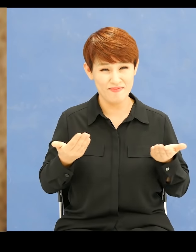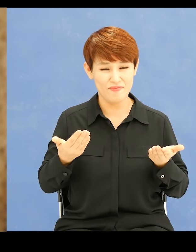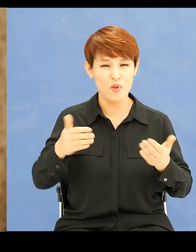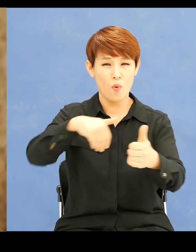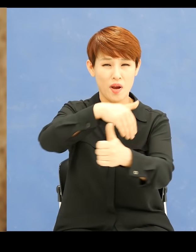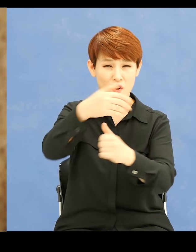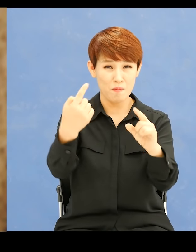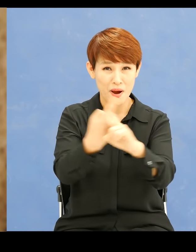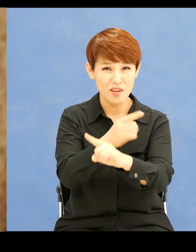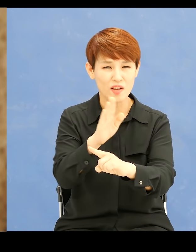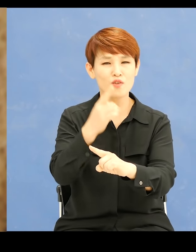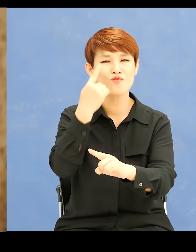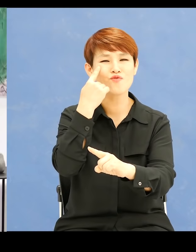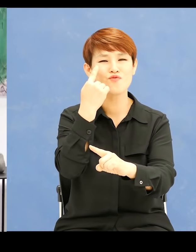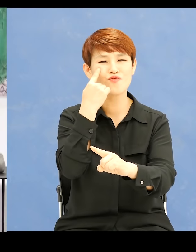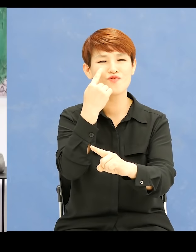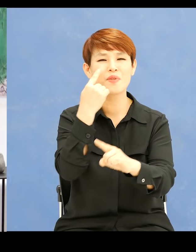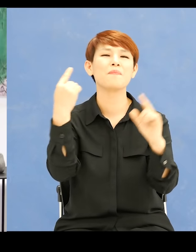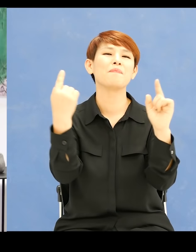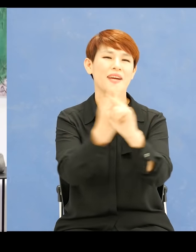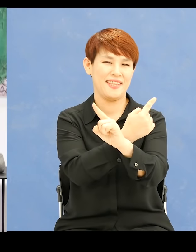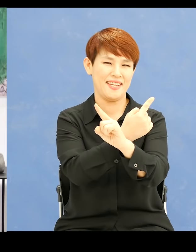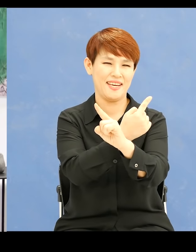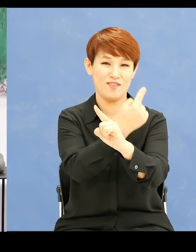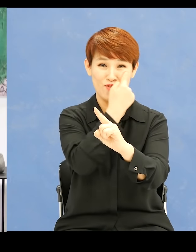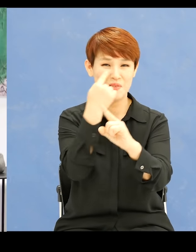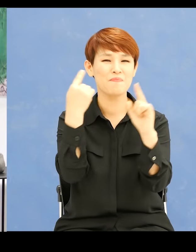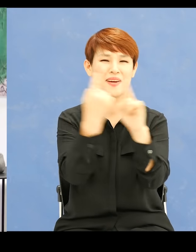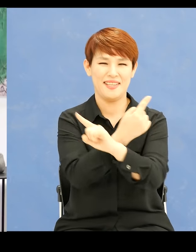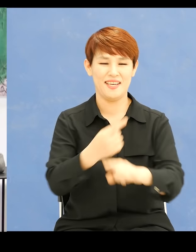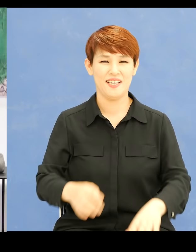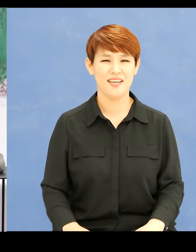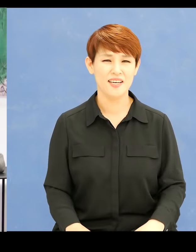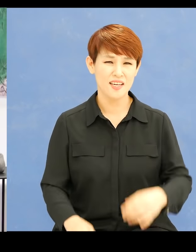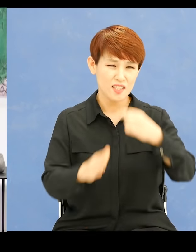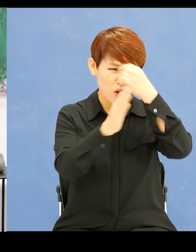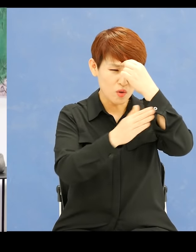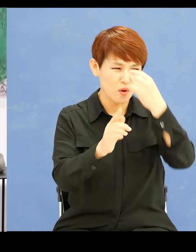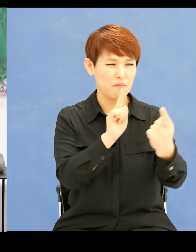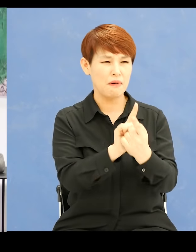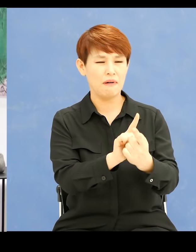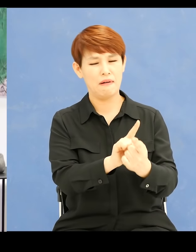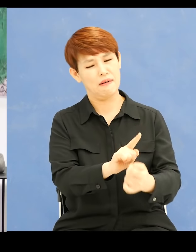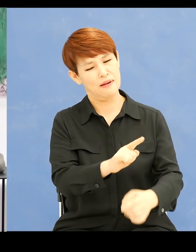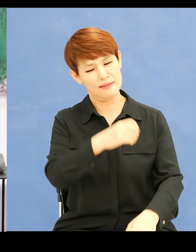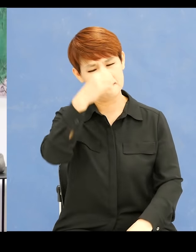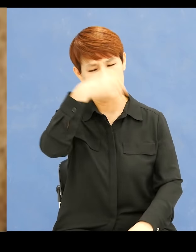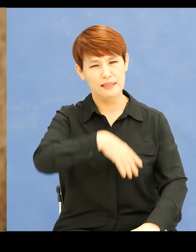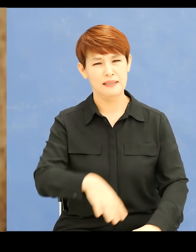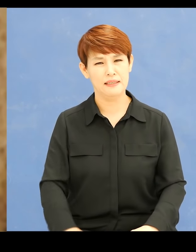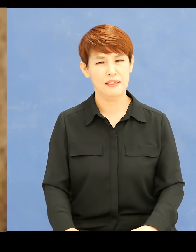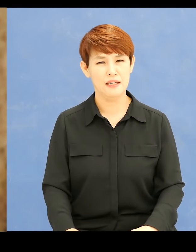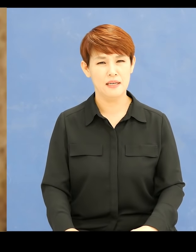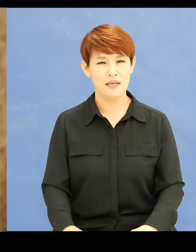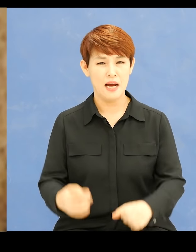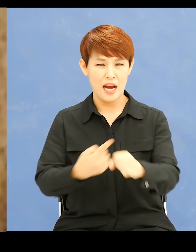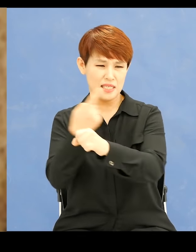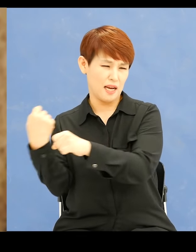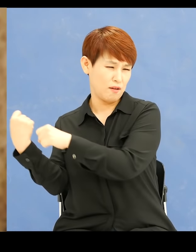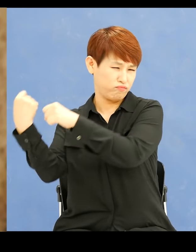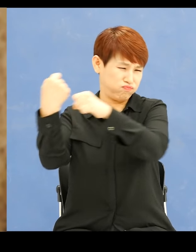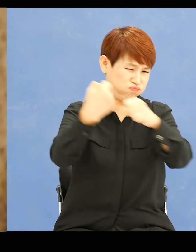목회는 환경이 바뀌는 게 아니라 눈이 바뀌는 거더라고요. 그렇게 성도분들이 반갑지 않고 네. 그렇게 멀리서